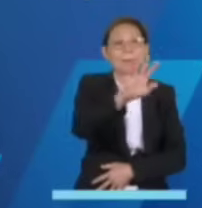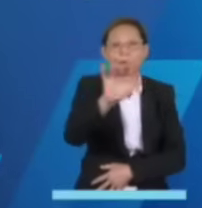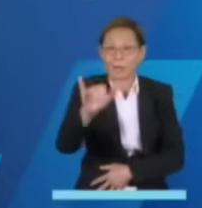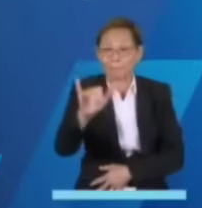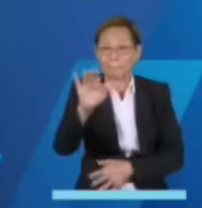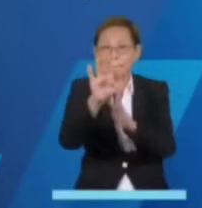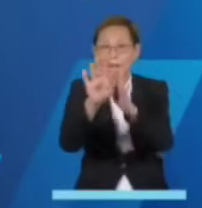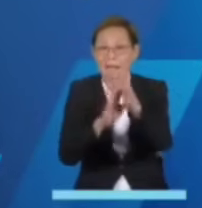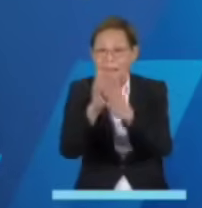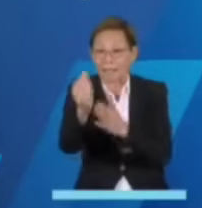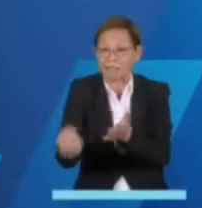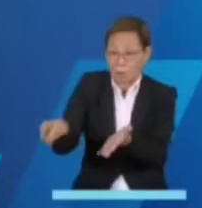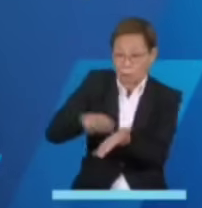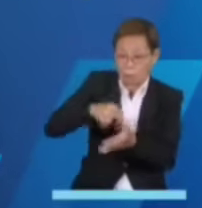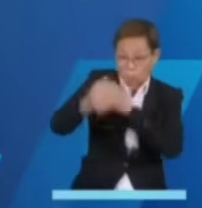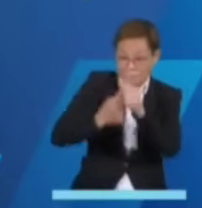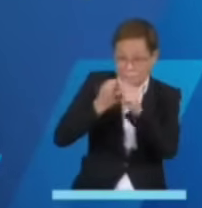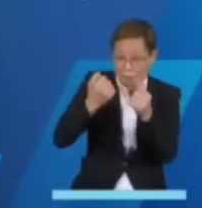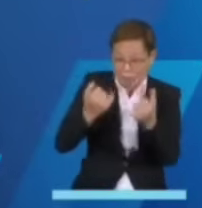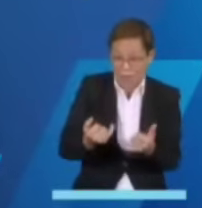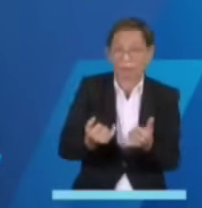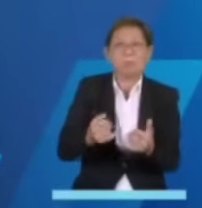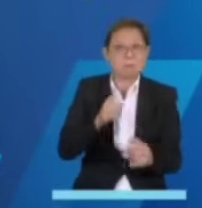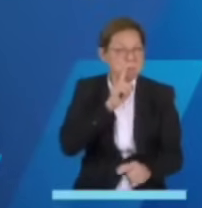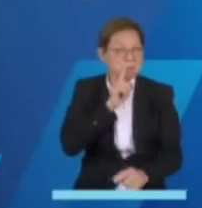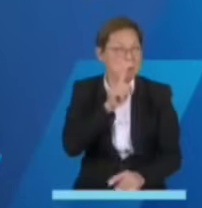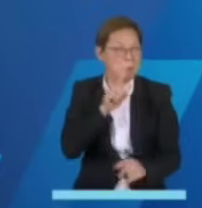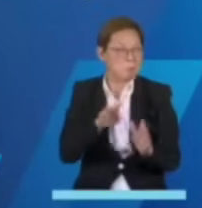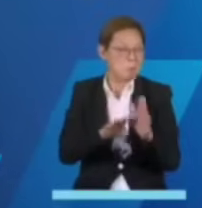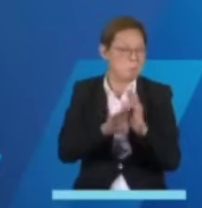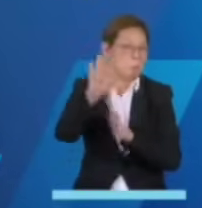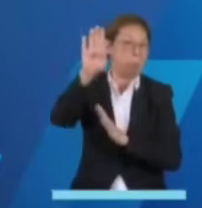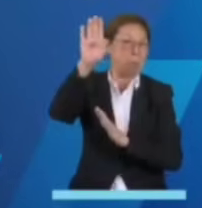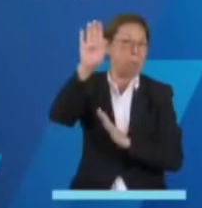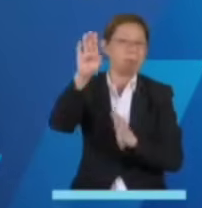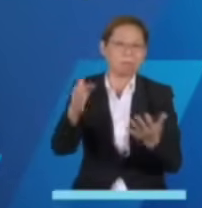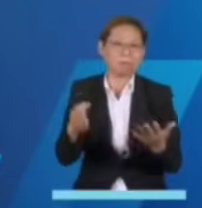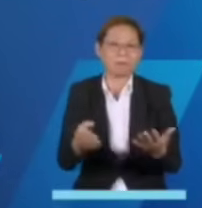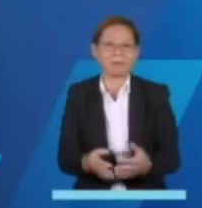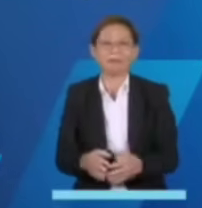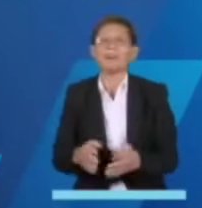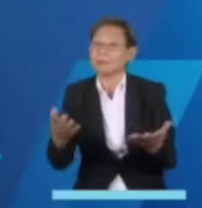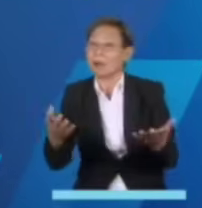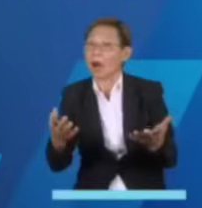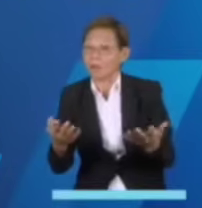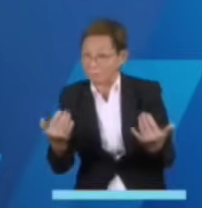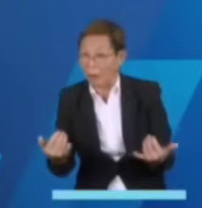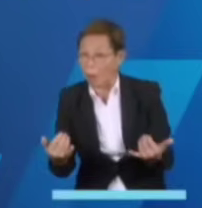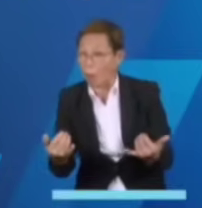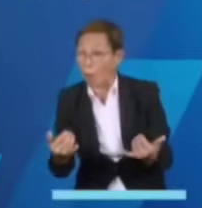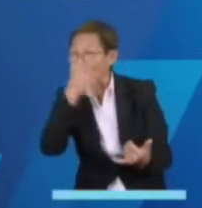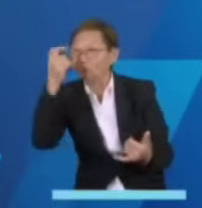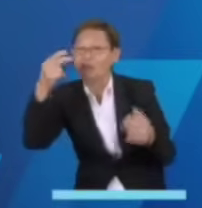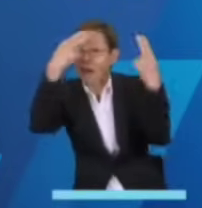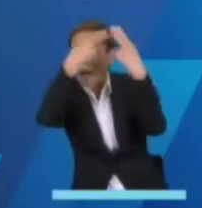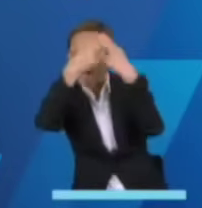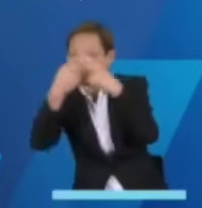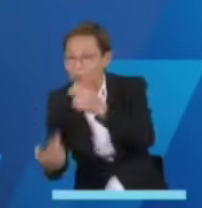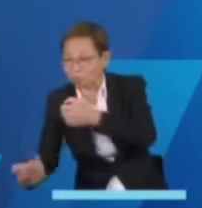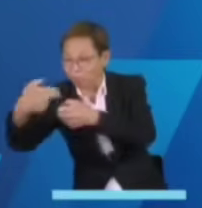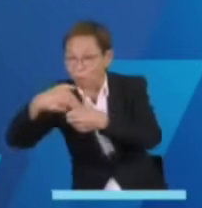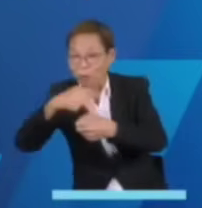RM46 bilion. Rekod tahun ini tentu akan melonjak, lebih-lebih lagi dengan penyertaan Arab Saudi